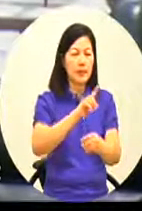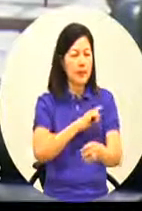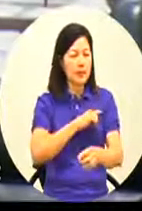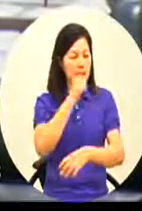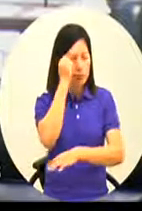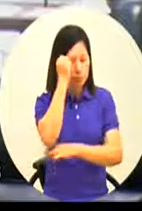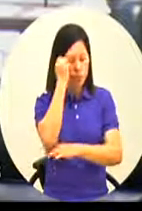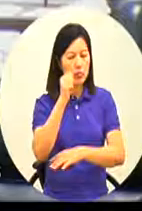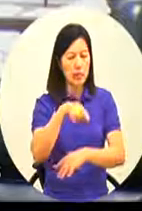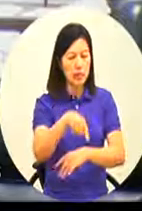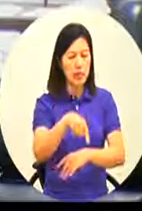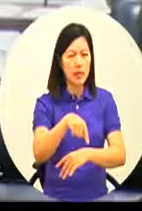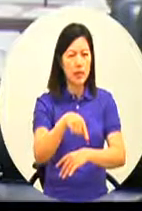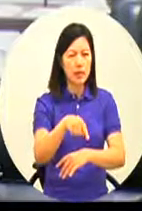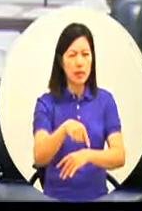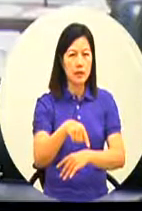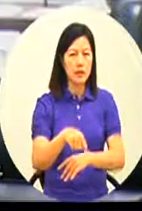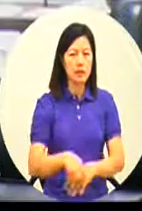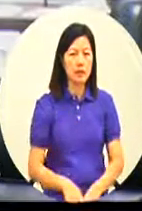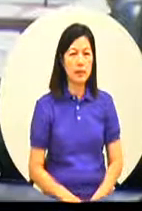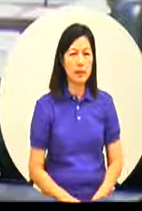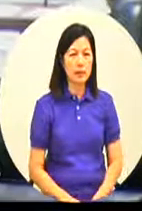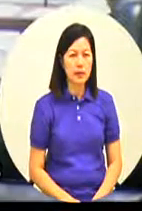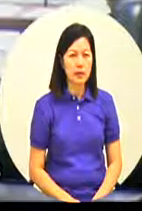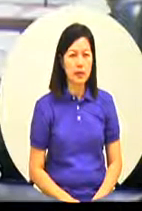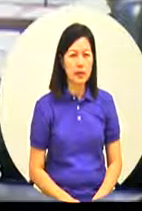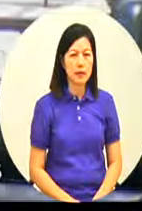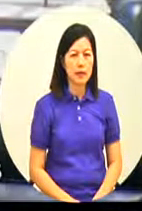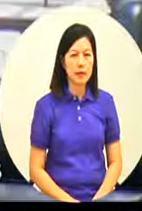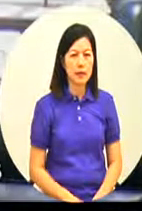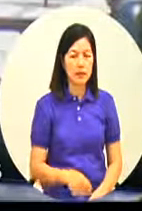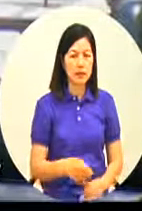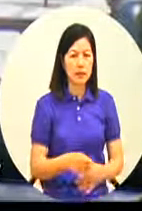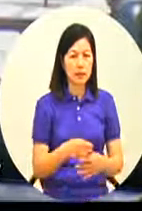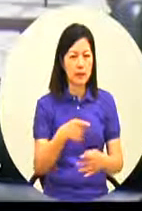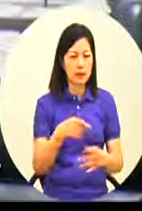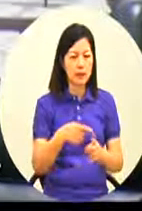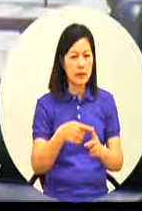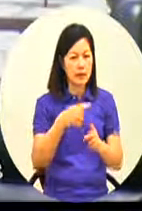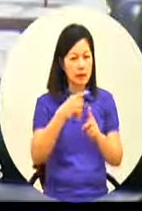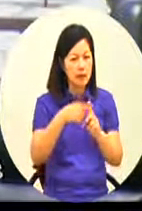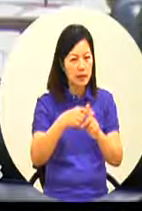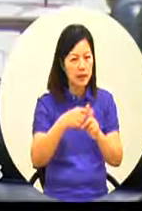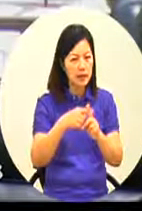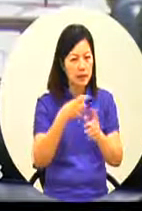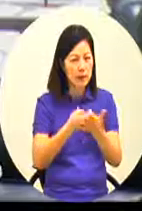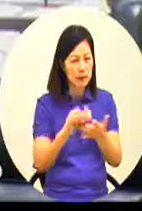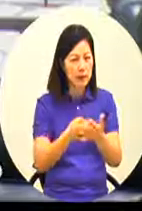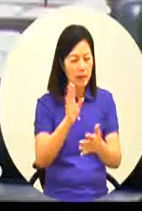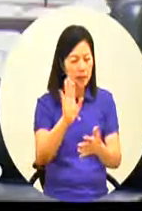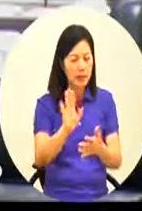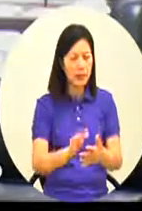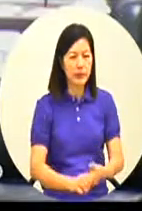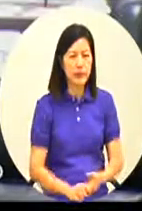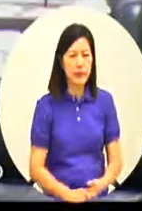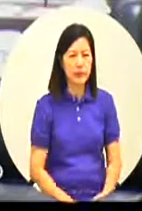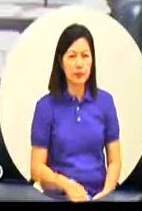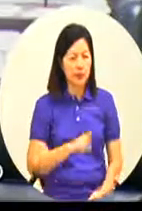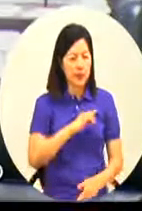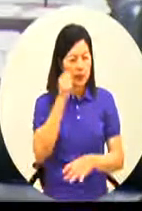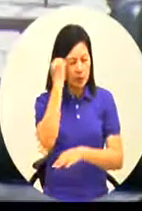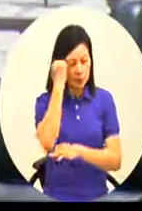个让它有一个就是比较低的一个方案，让我们自住的部分啊，不免讲吼，常常都受